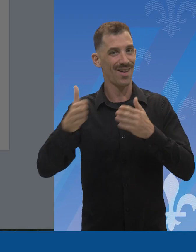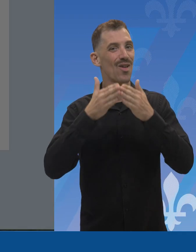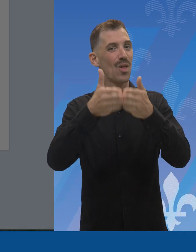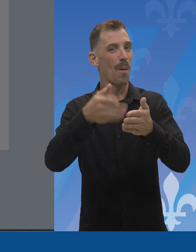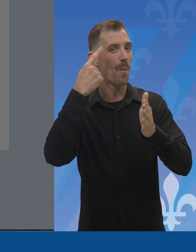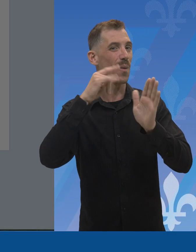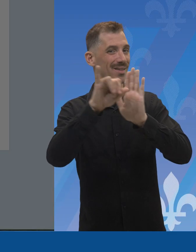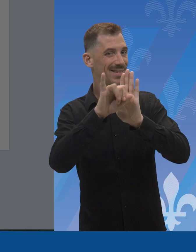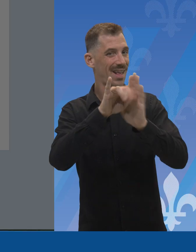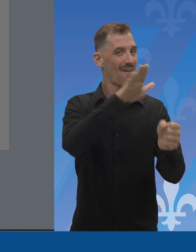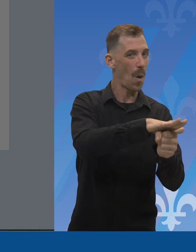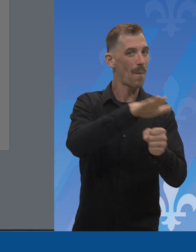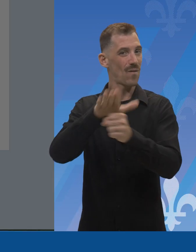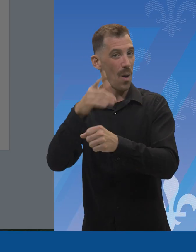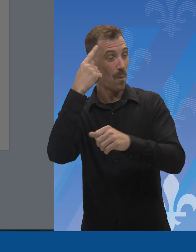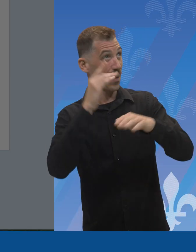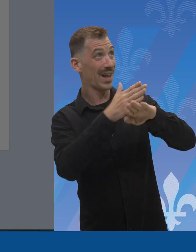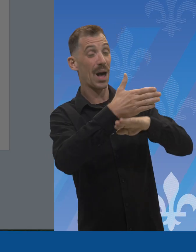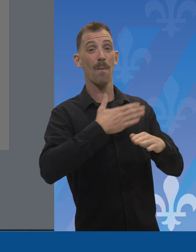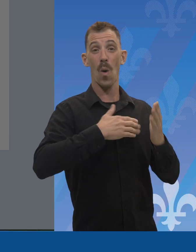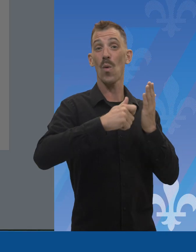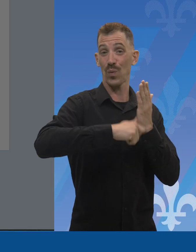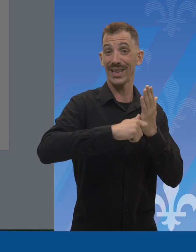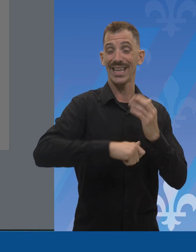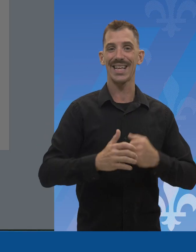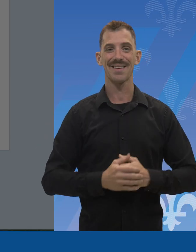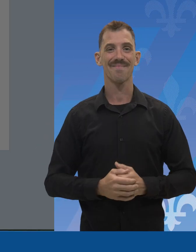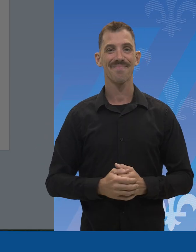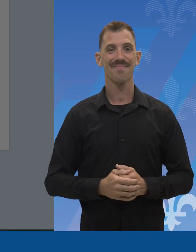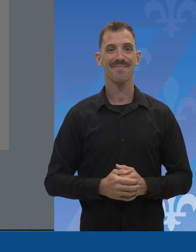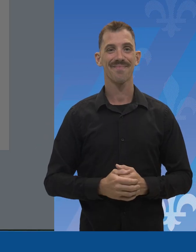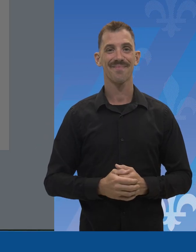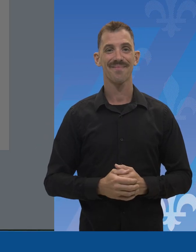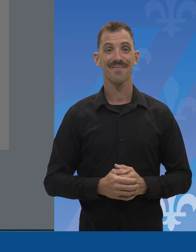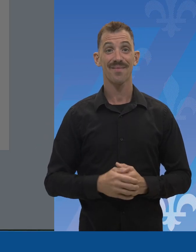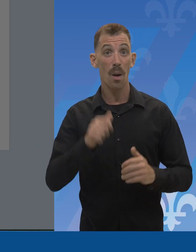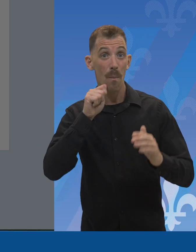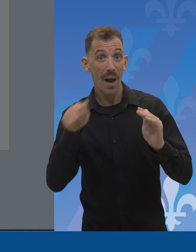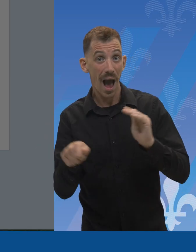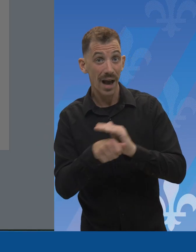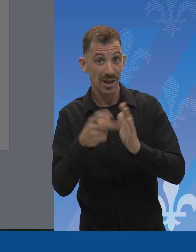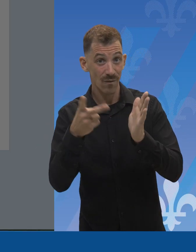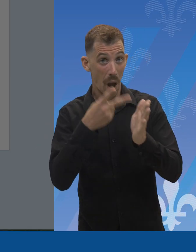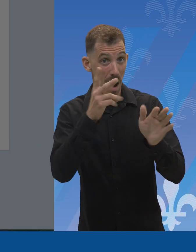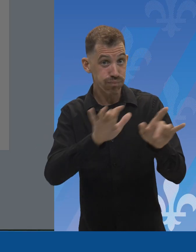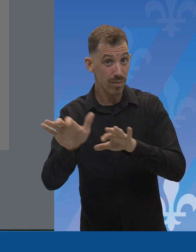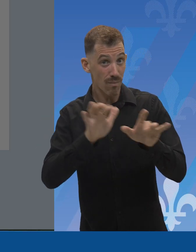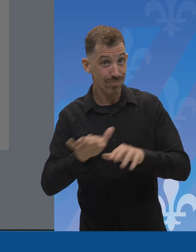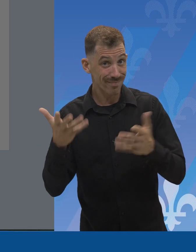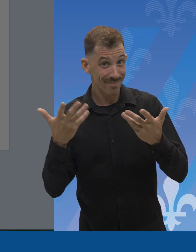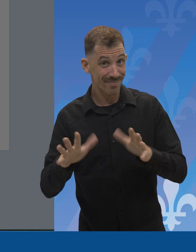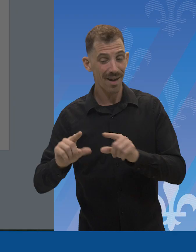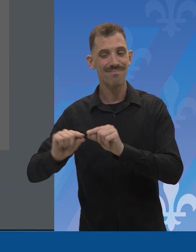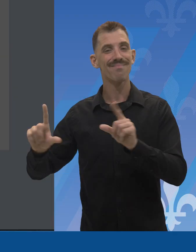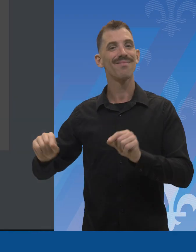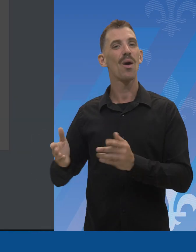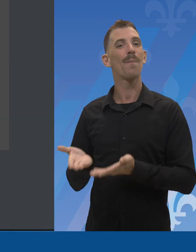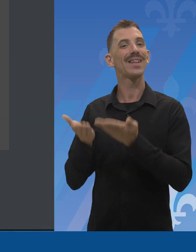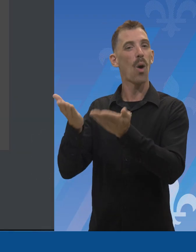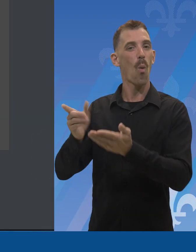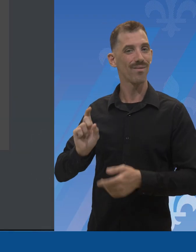pour confirmer votre identité à chacune des ouvertures de session de Mon dossier. Après avoir confirmé de nouveau votre mot de